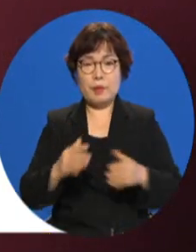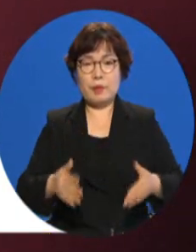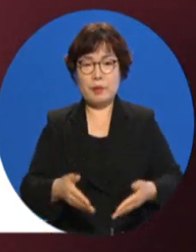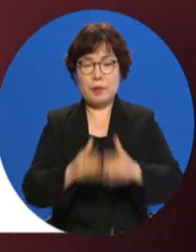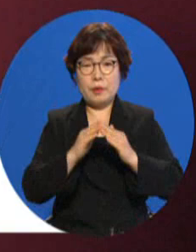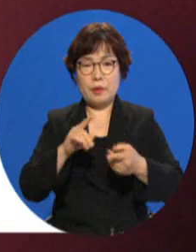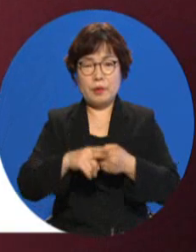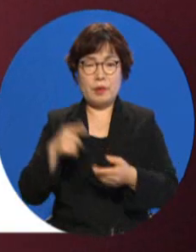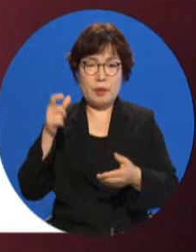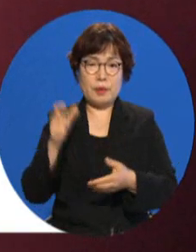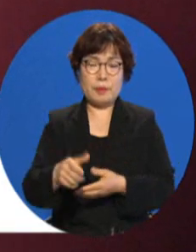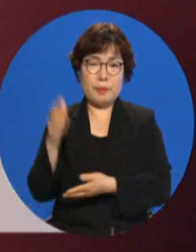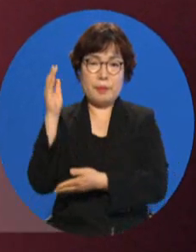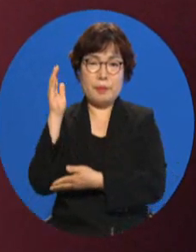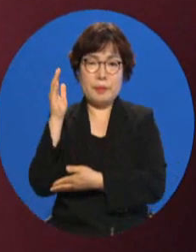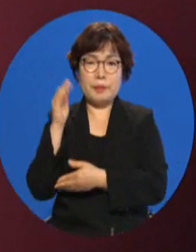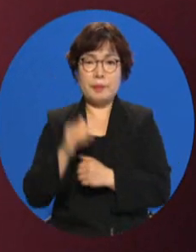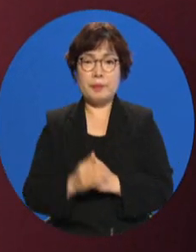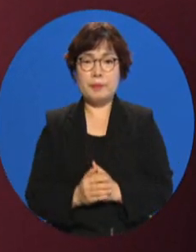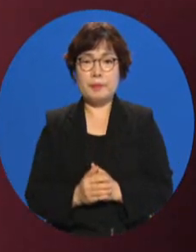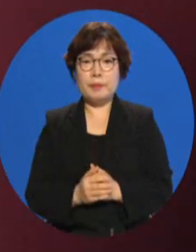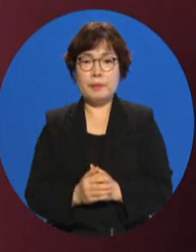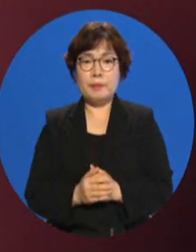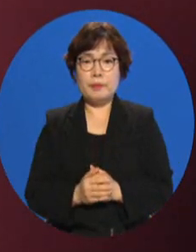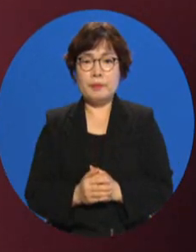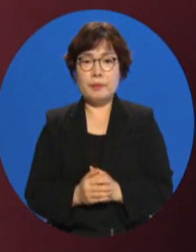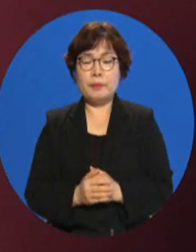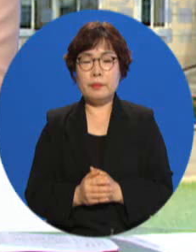한다고 주장했습니다.